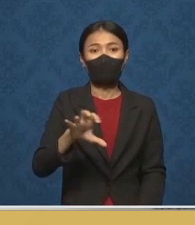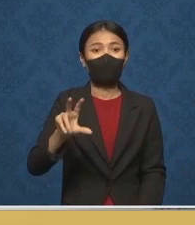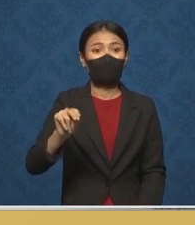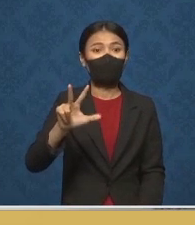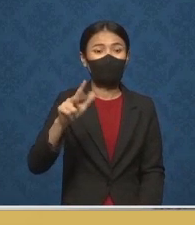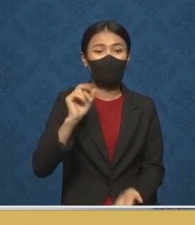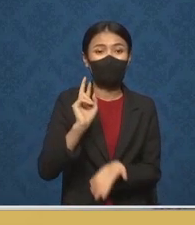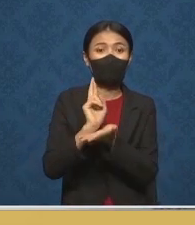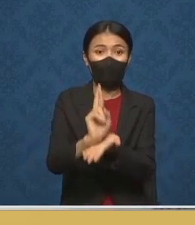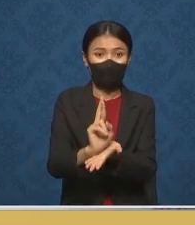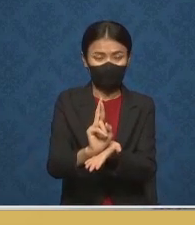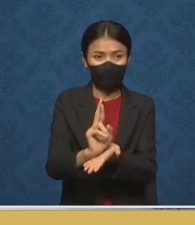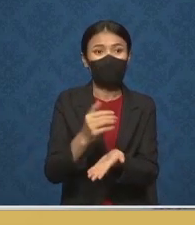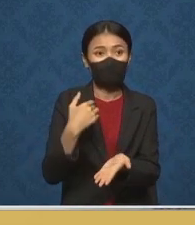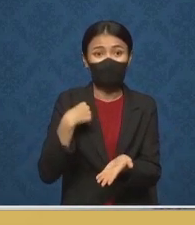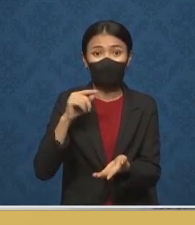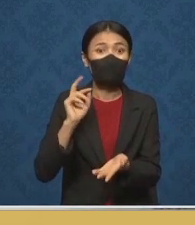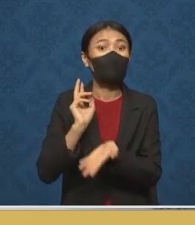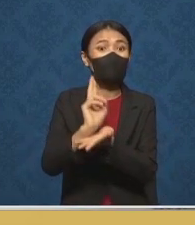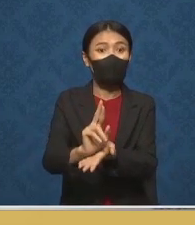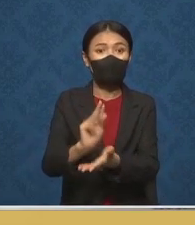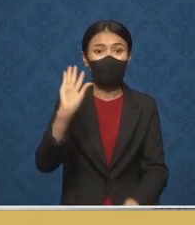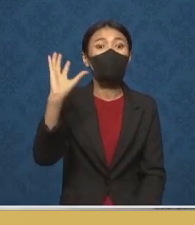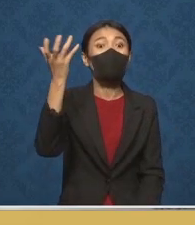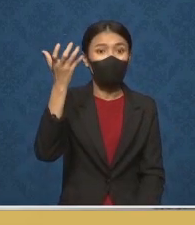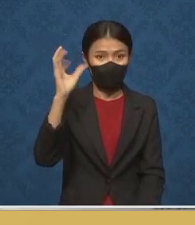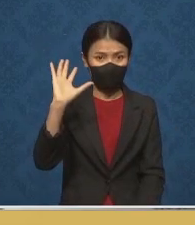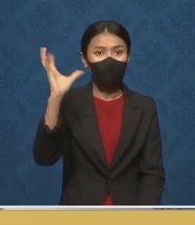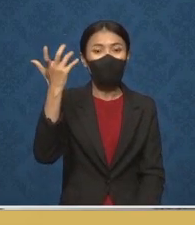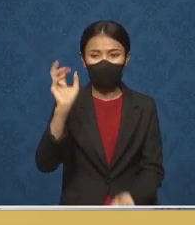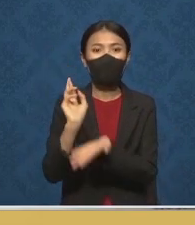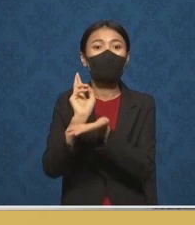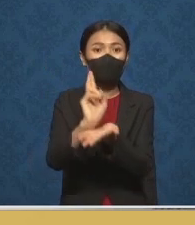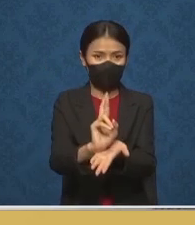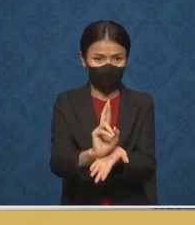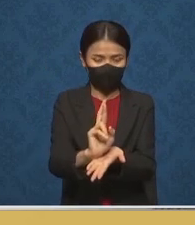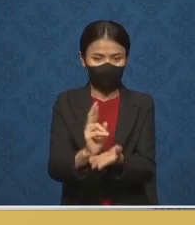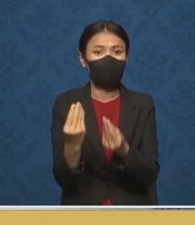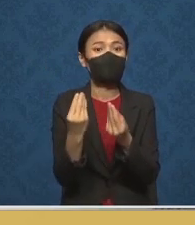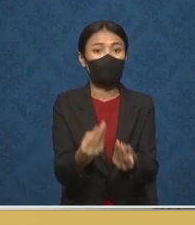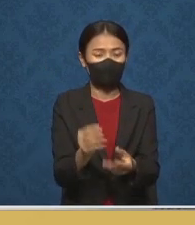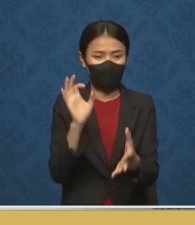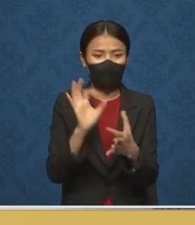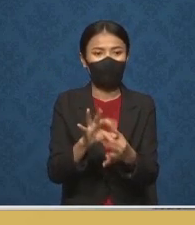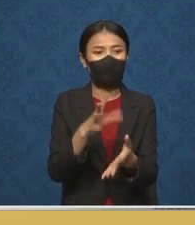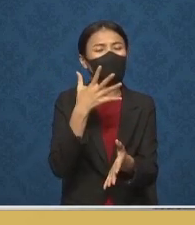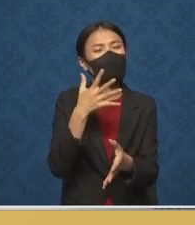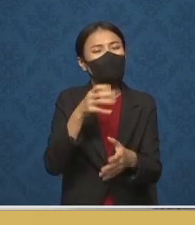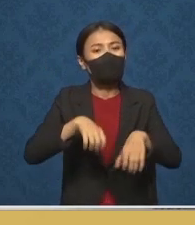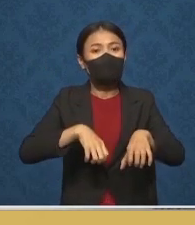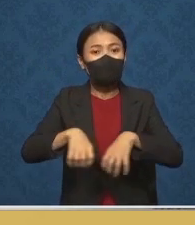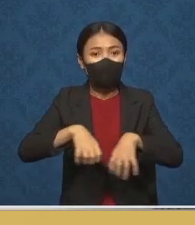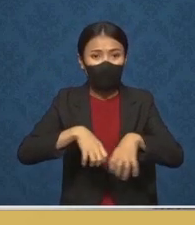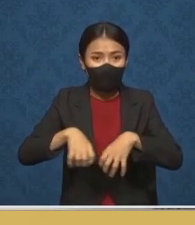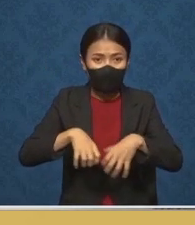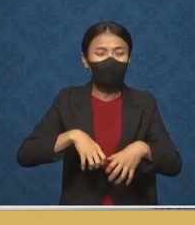ปีของโลกนะฮะเพราะว่างานทะเบียนราษฎรเราได้รับการยอมรับแล้วก็ทางท่านก